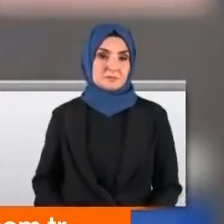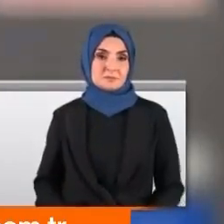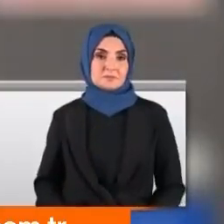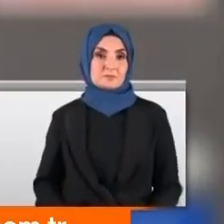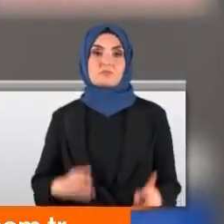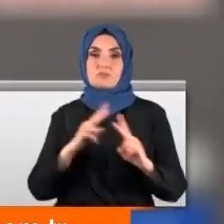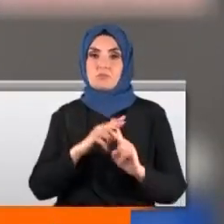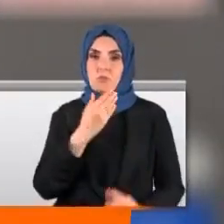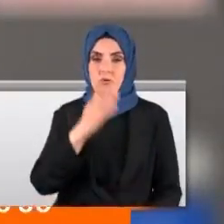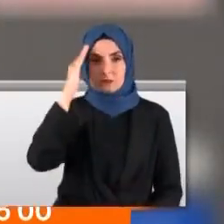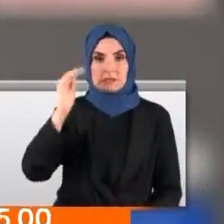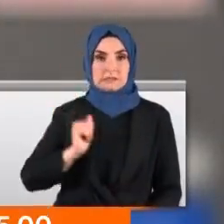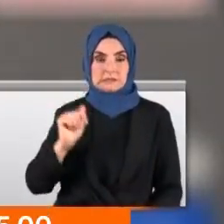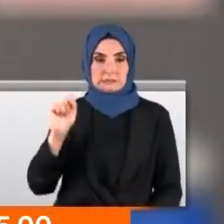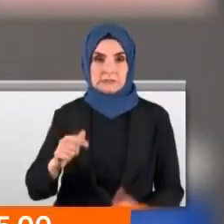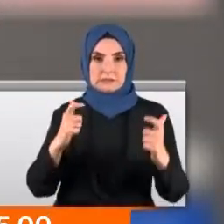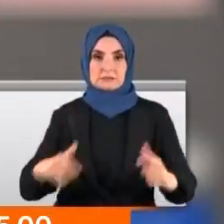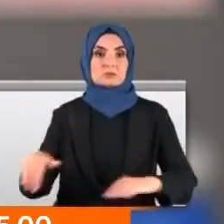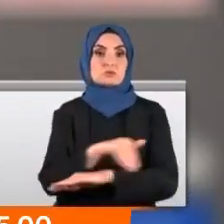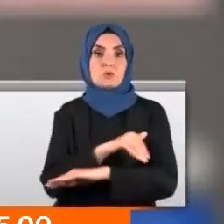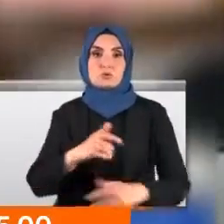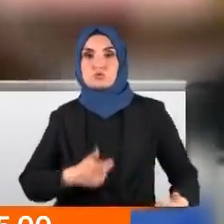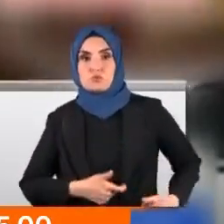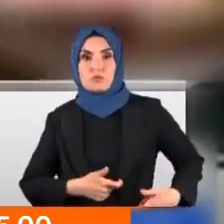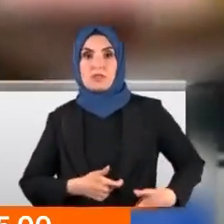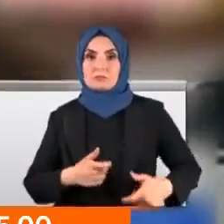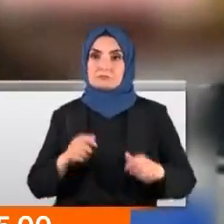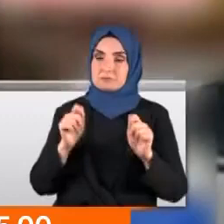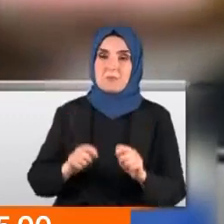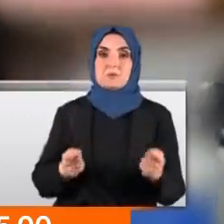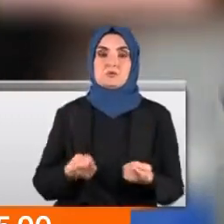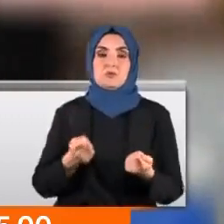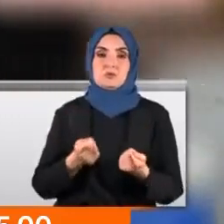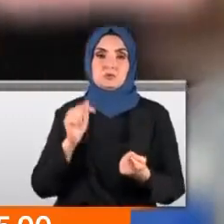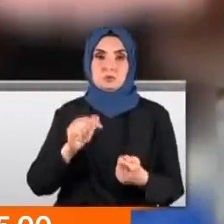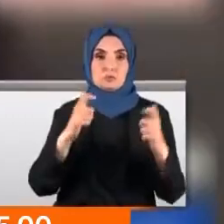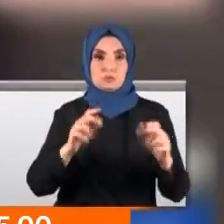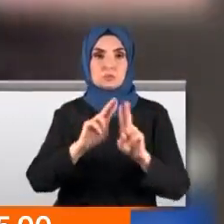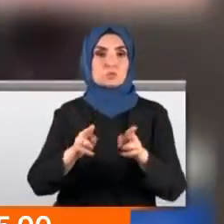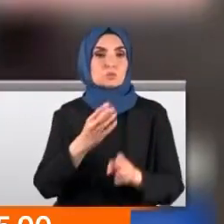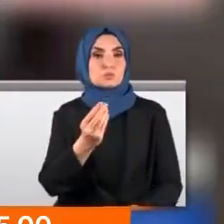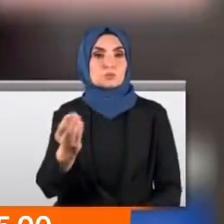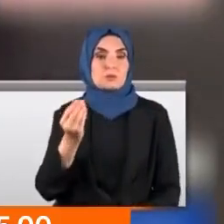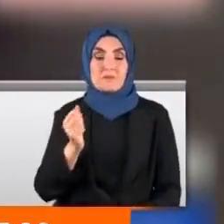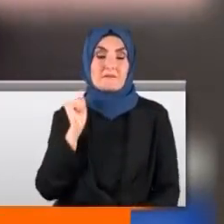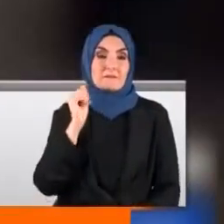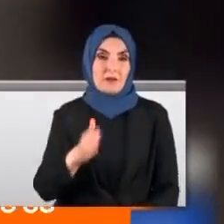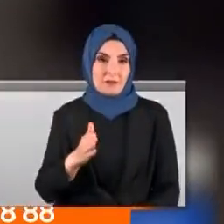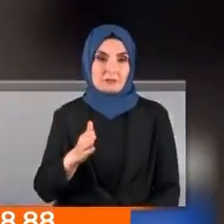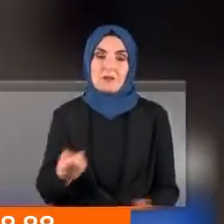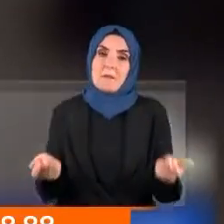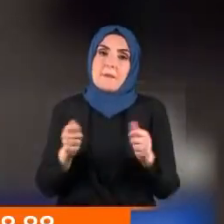Polis ve asker kent sokaklarında güvenliği sağlamaya çalışıyor. Şehirdeki dükkanların büyük kısmı da olaylar bitene kadar kapalı